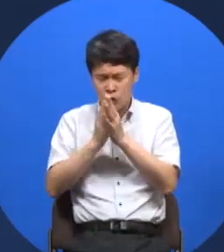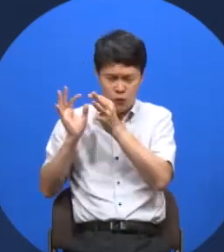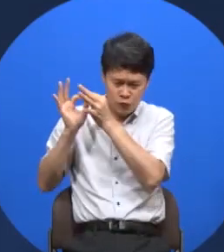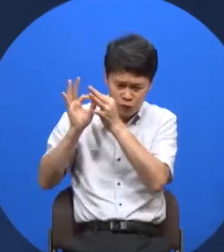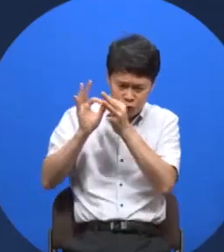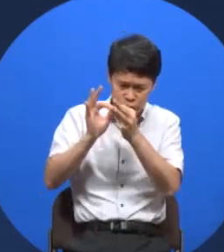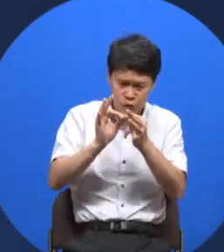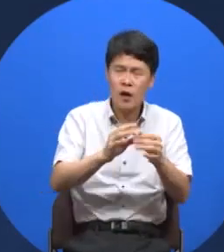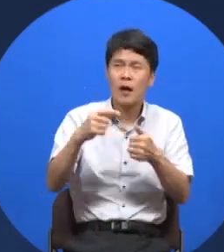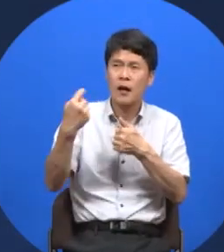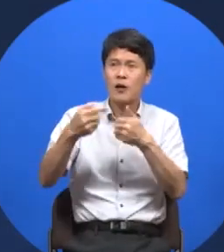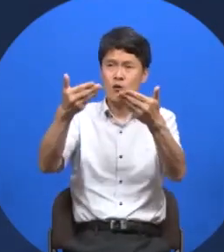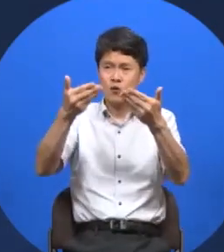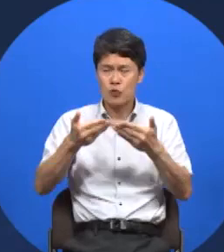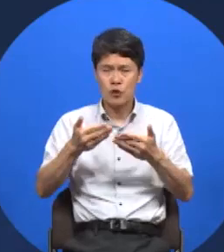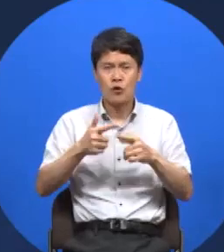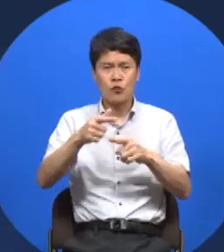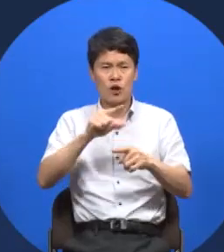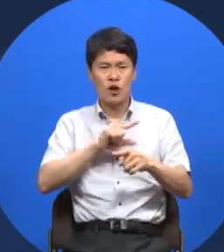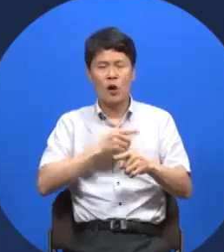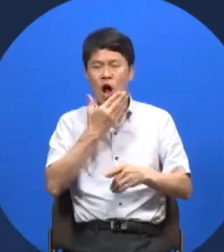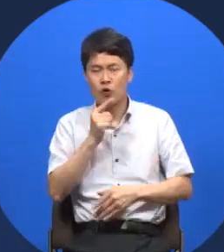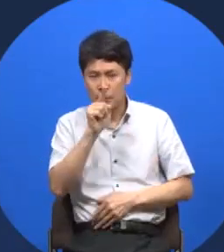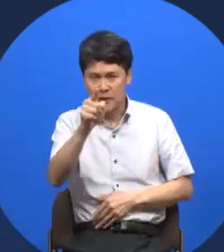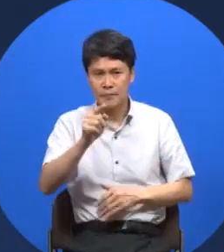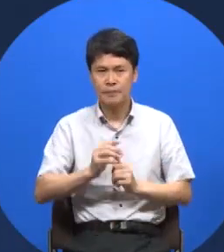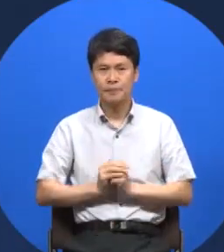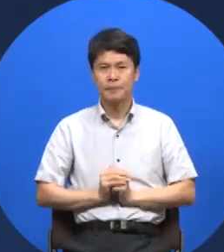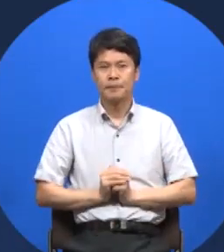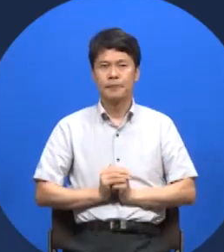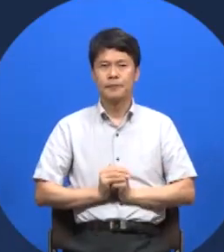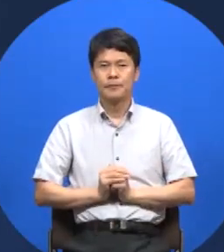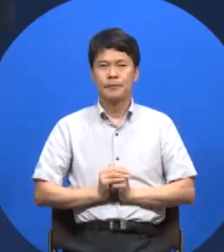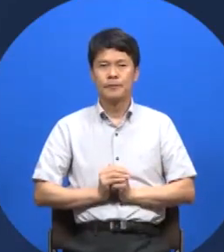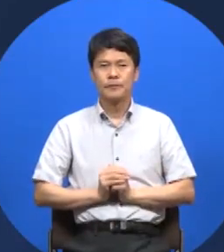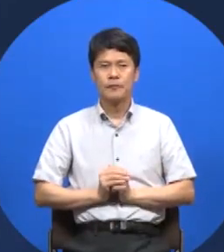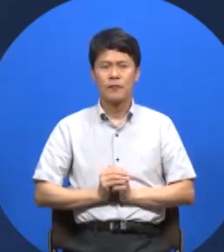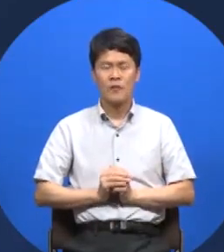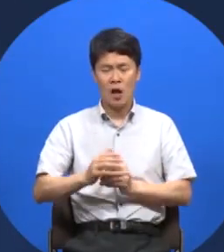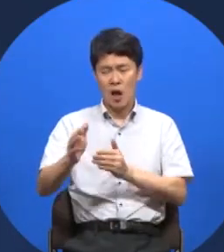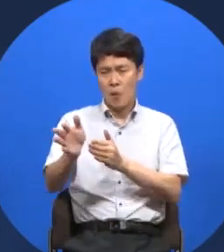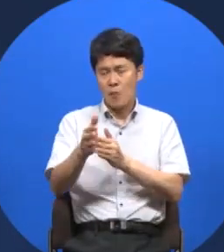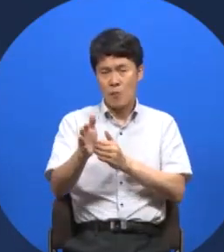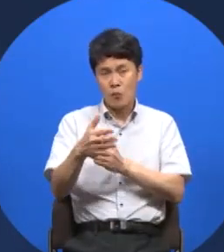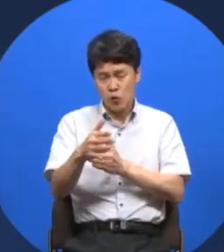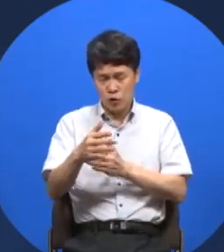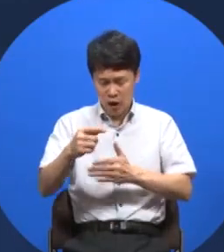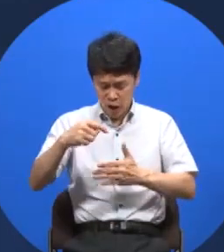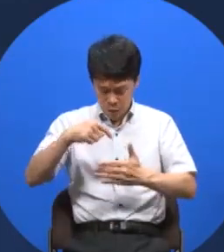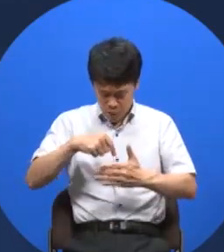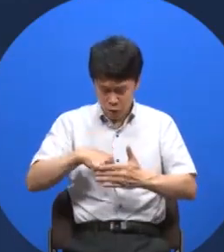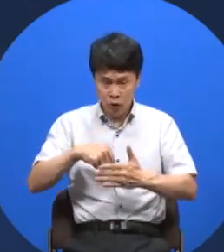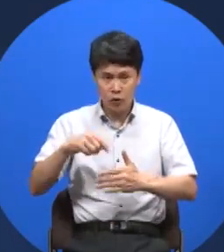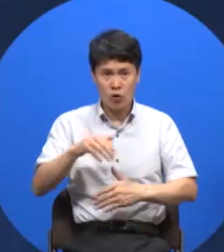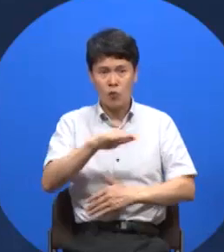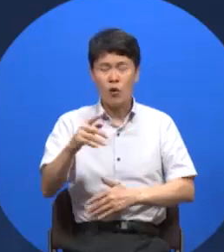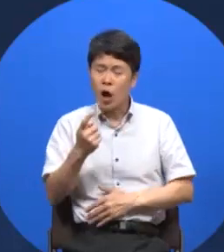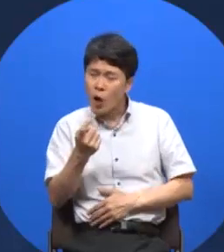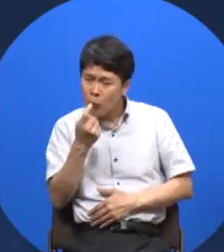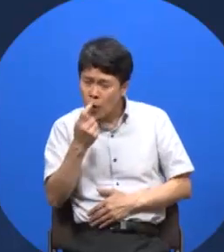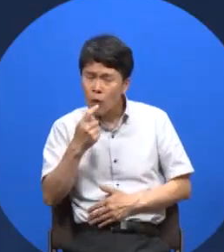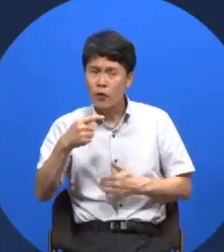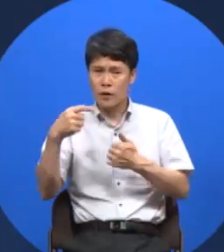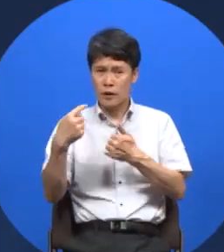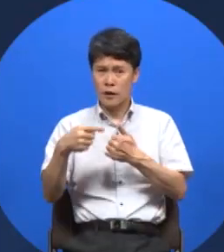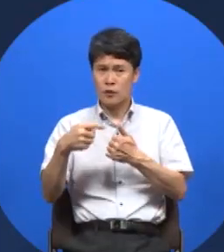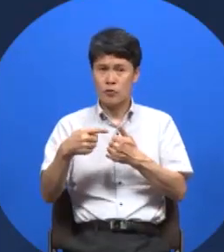계속 가르쳐 주시기를 주의 이름으로 축원합니다. 이 물고기의 뱃속, 수월의 뱃속에서 우리가 배웠어야 하는